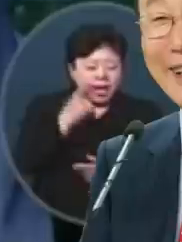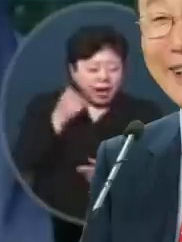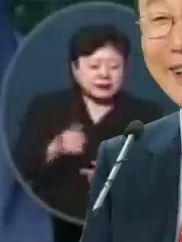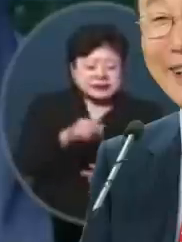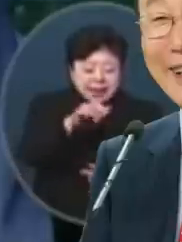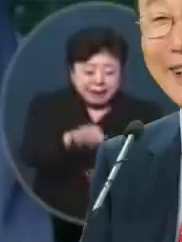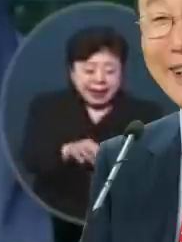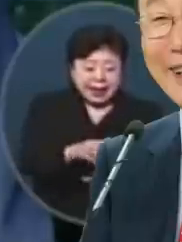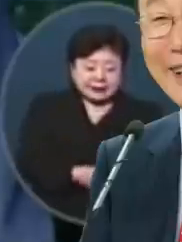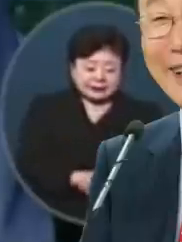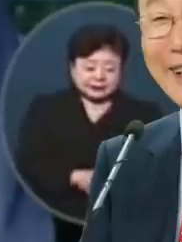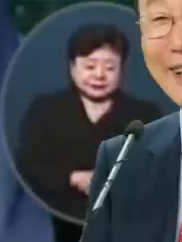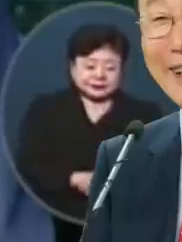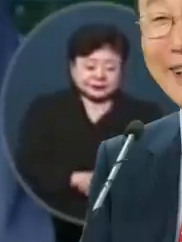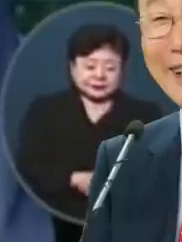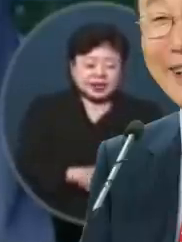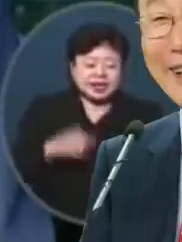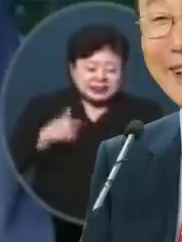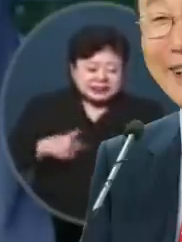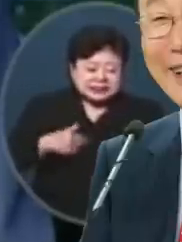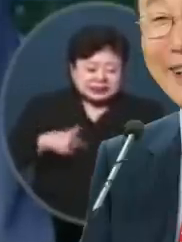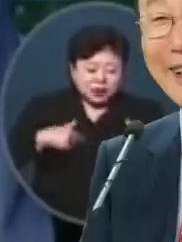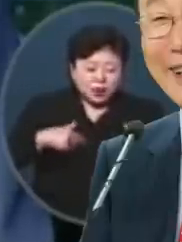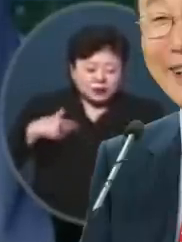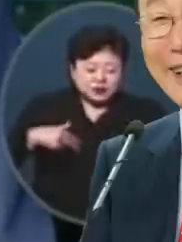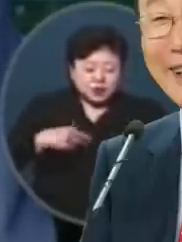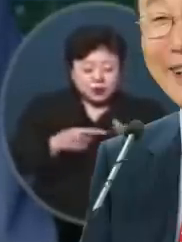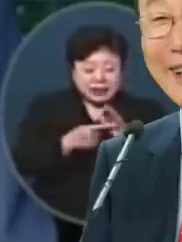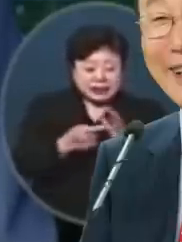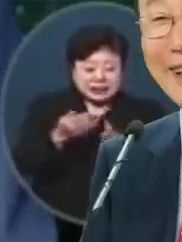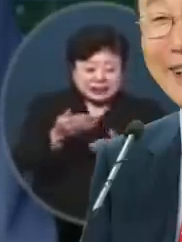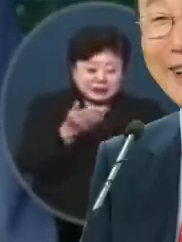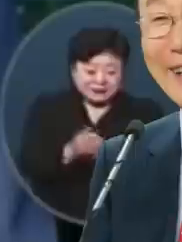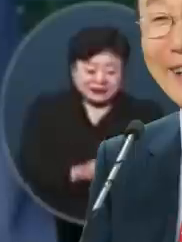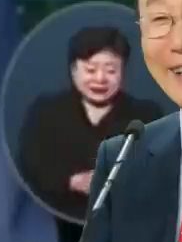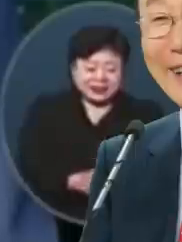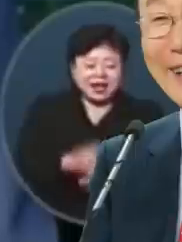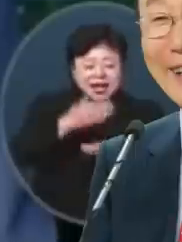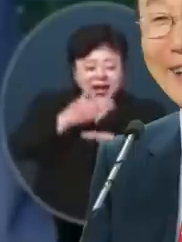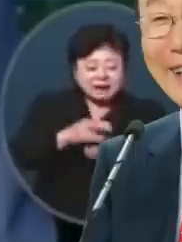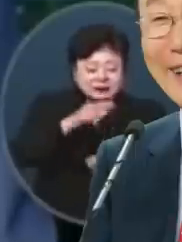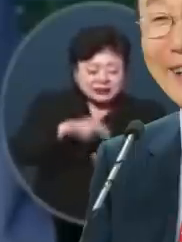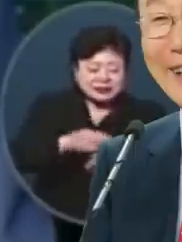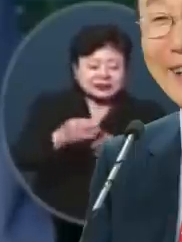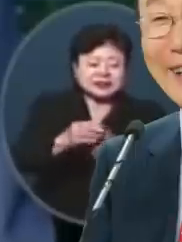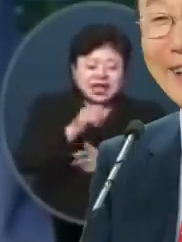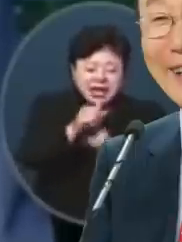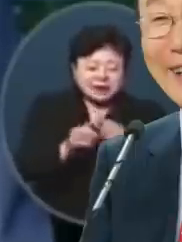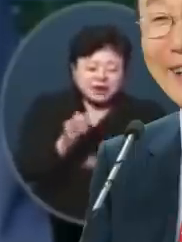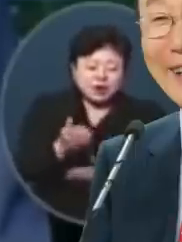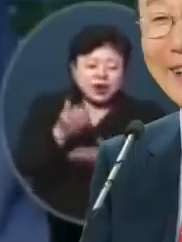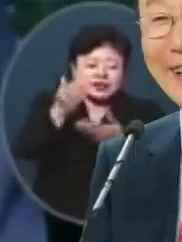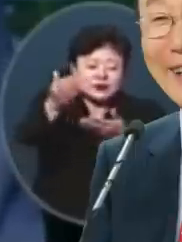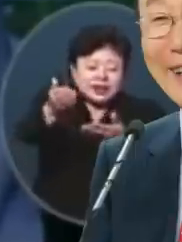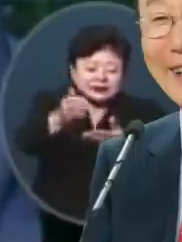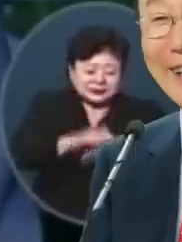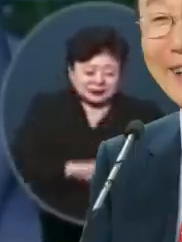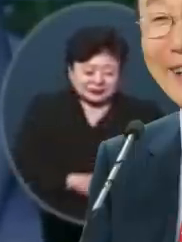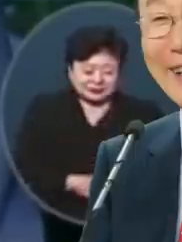앞에 즐거움을 나타내십시오. 감사로 제사를 드리는 자가 나를 영화롭게